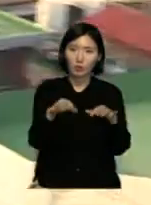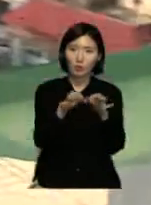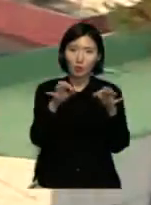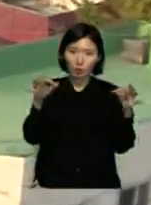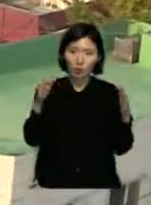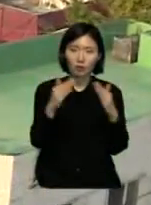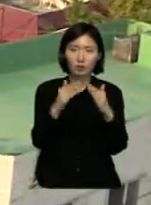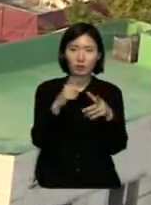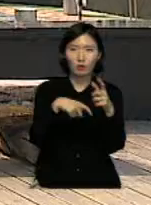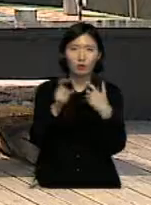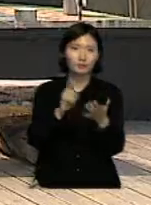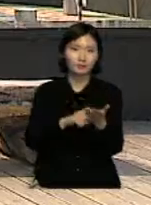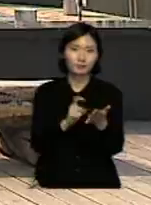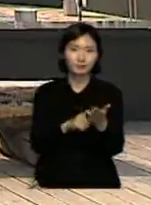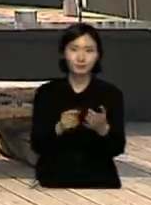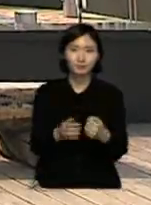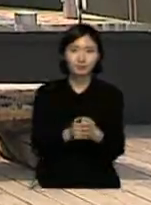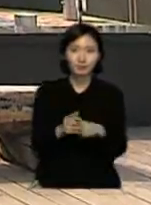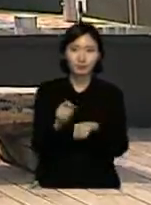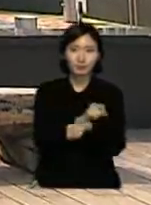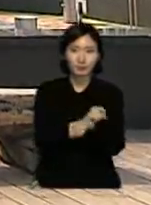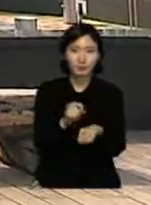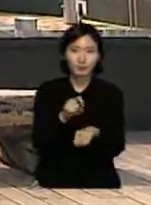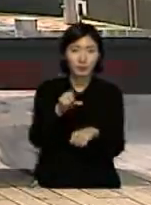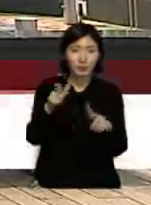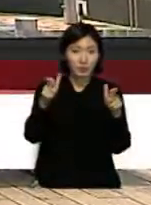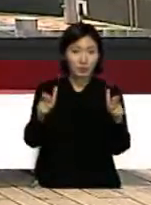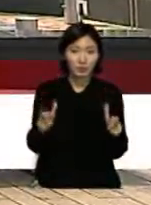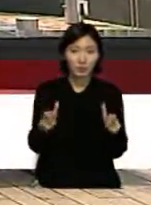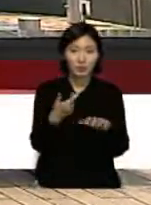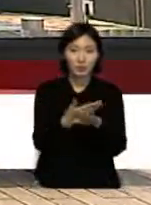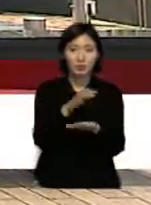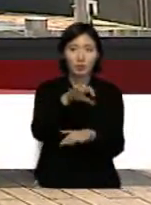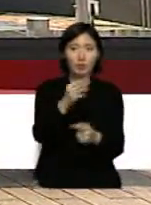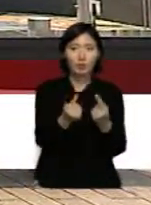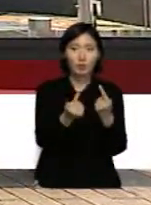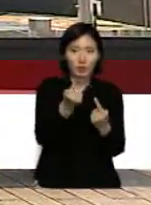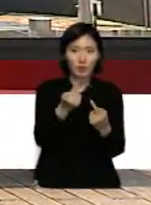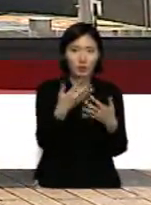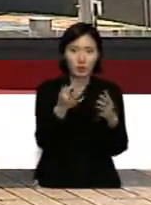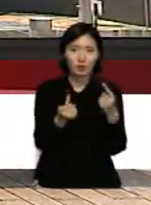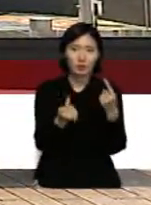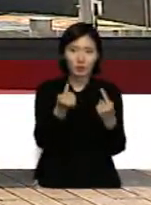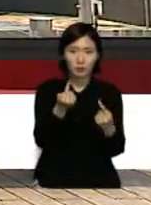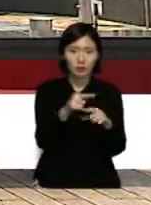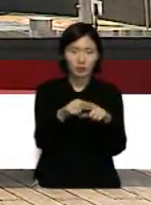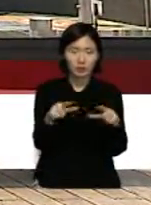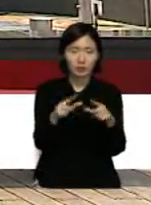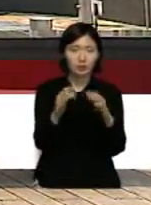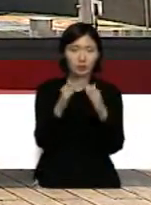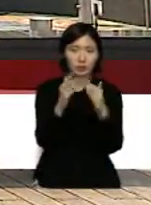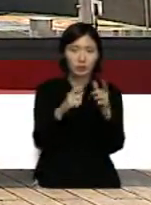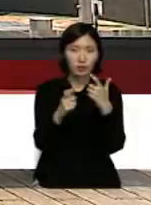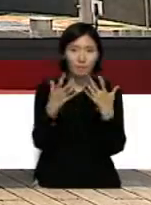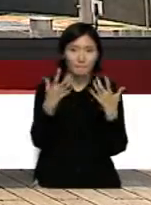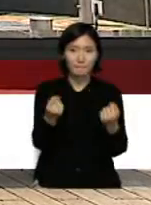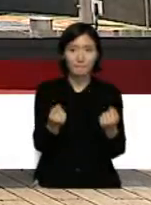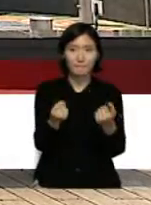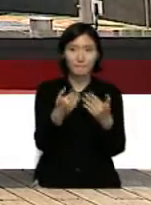더욱 시급합니다. 특히 이쪽 지역 같은 경우에 다른 데보다 이렇게 아파트보다 일반 주택들이 좀 많이